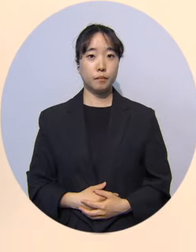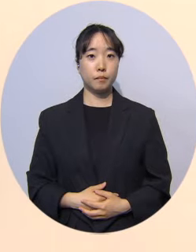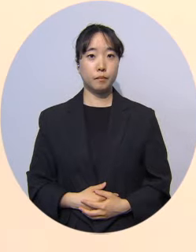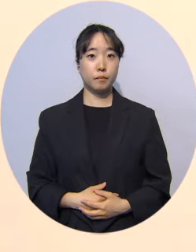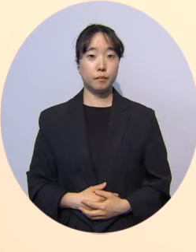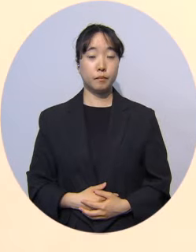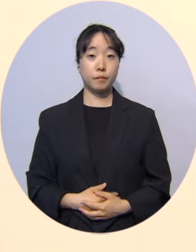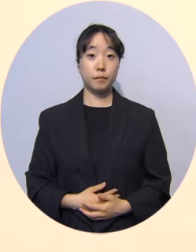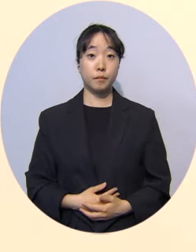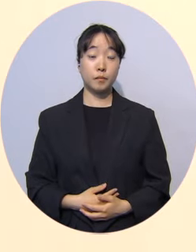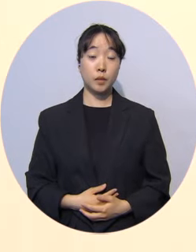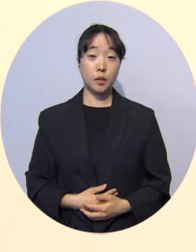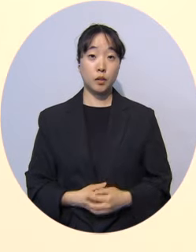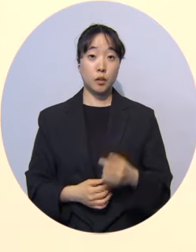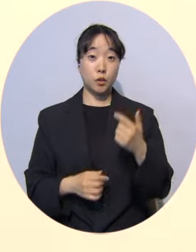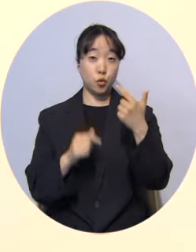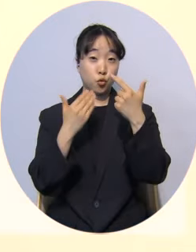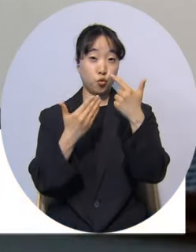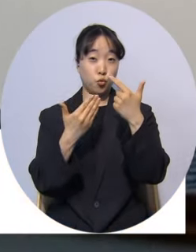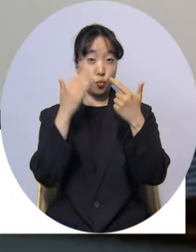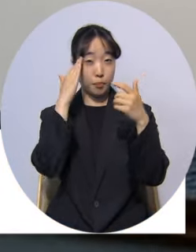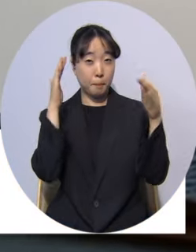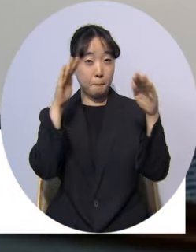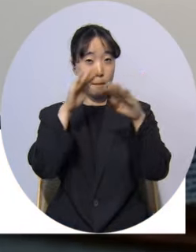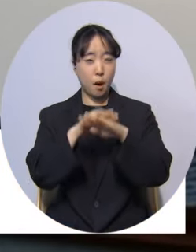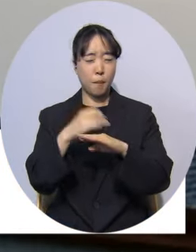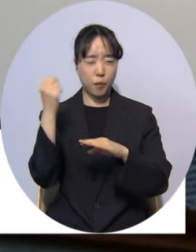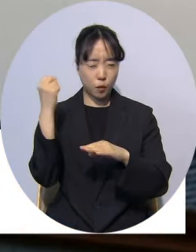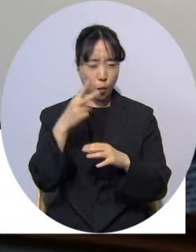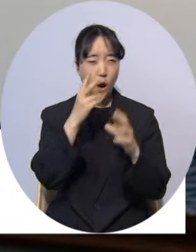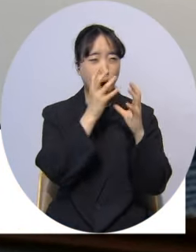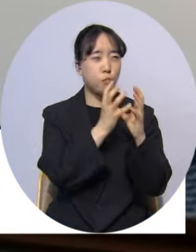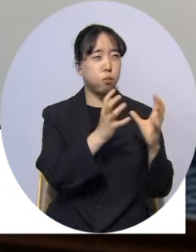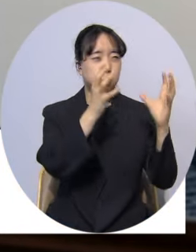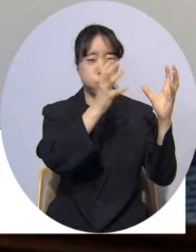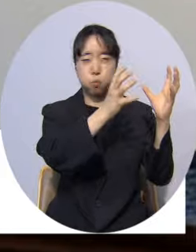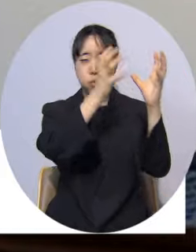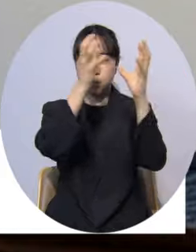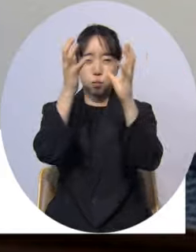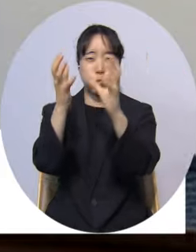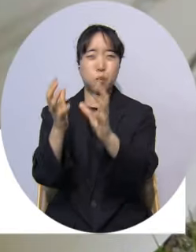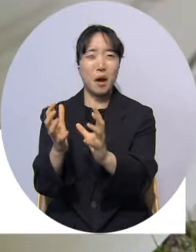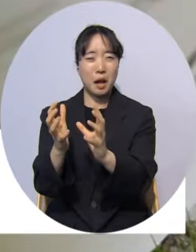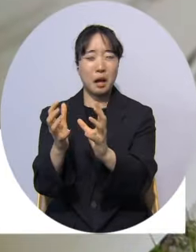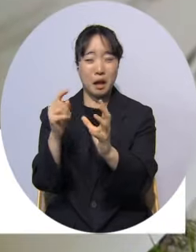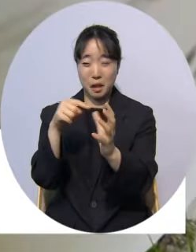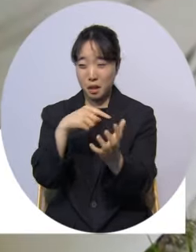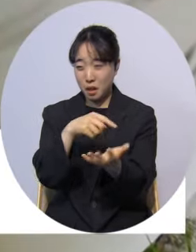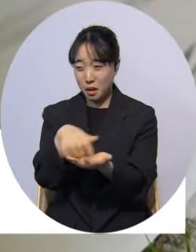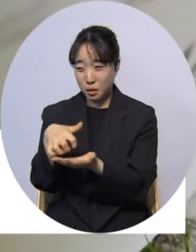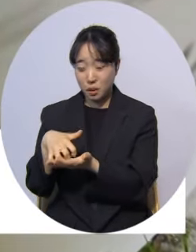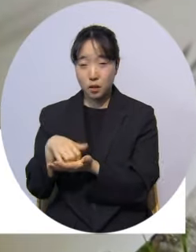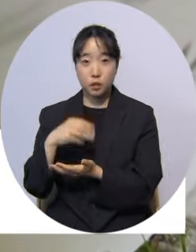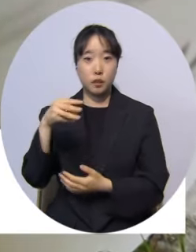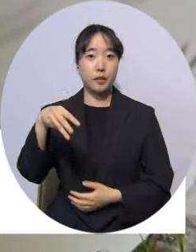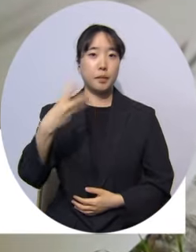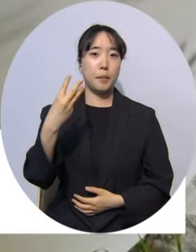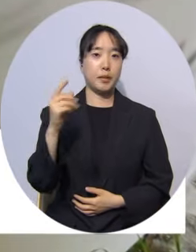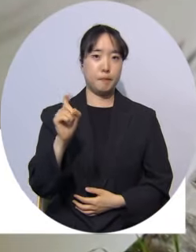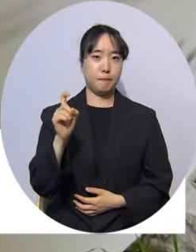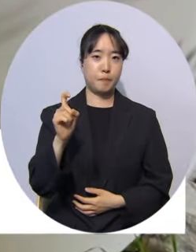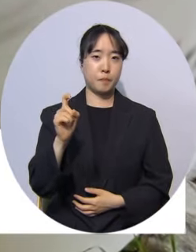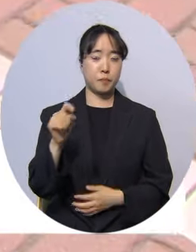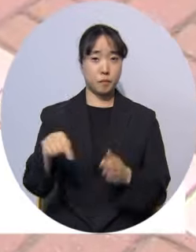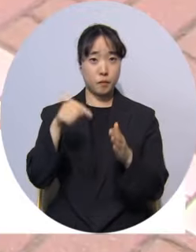9일 밤 북한이 대남 오물풍선을 또다시 날려보냈습니다. 현재까지 식별된 풍선 개수는 310여 개로 내용물은